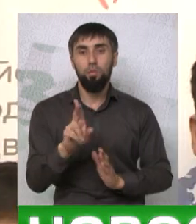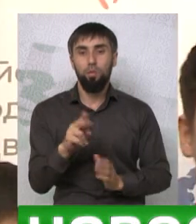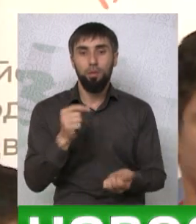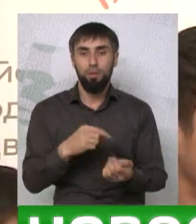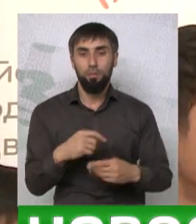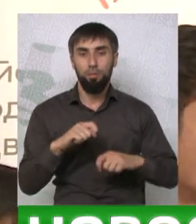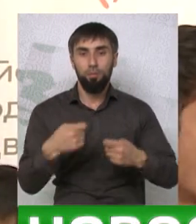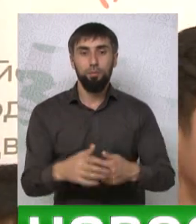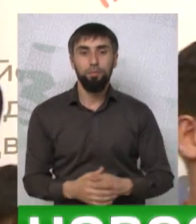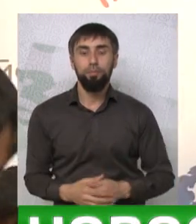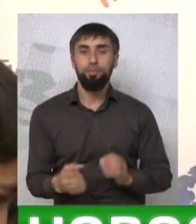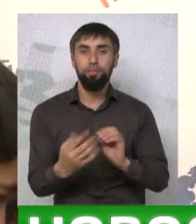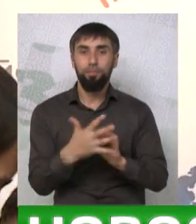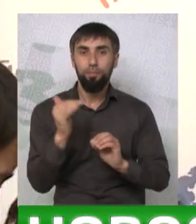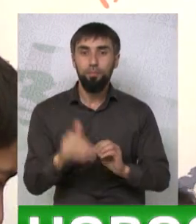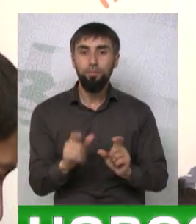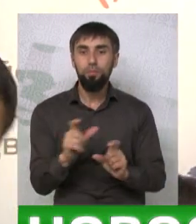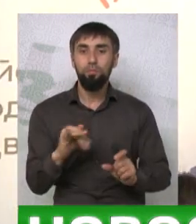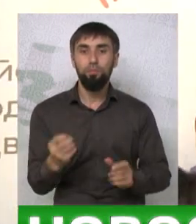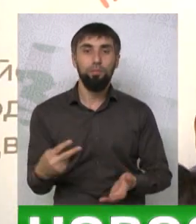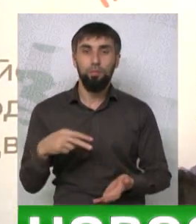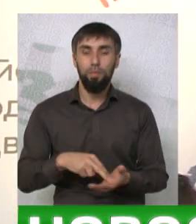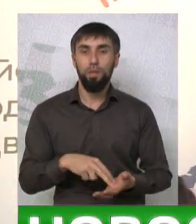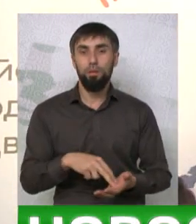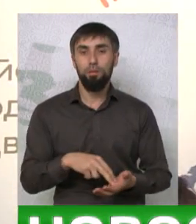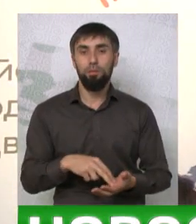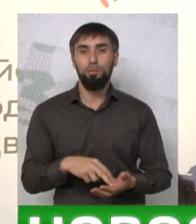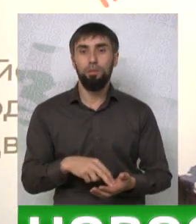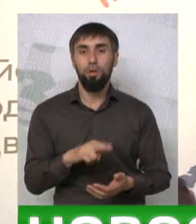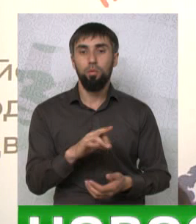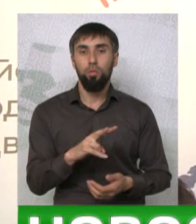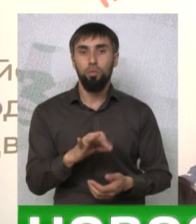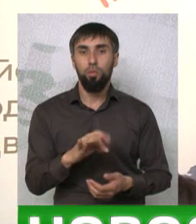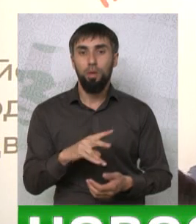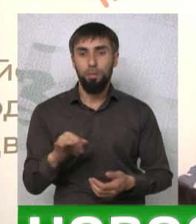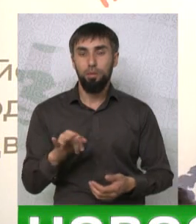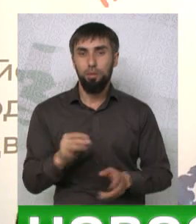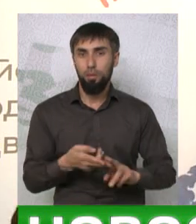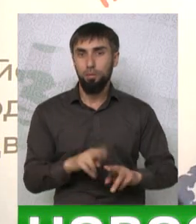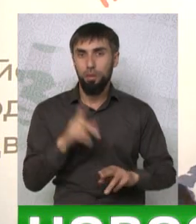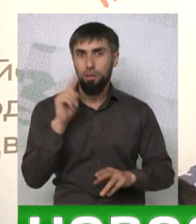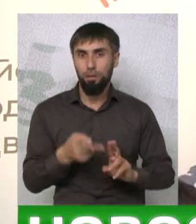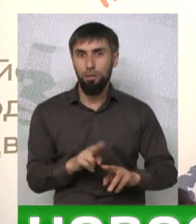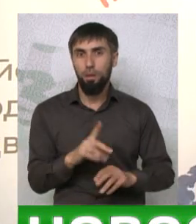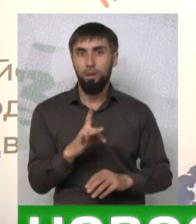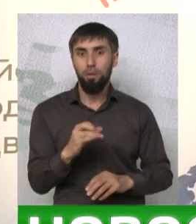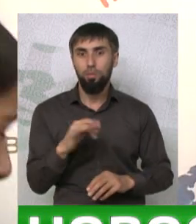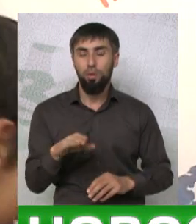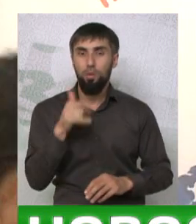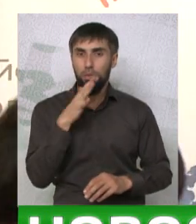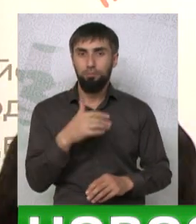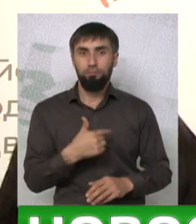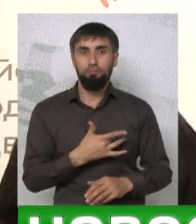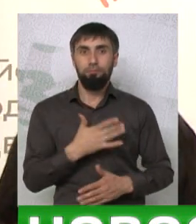мозга. 15 тысяч человек уже стали потенциальными донорами. Вот это вот уже, знаете, результат, который греет там